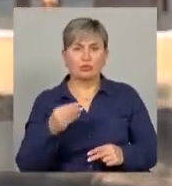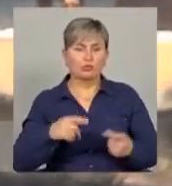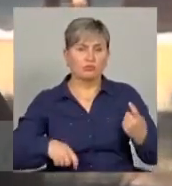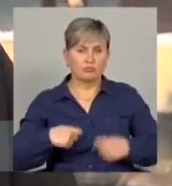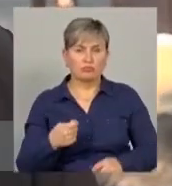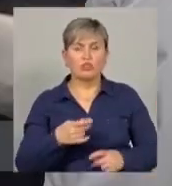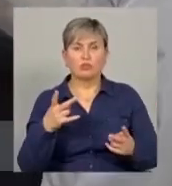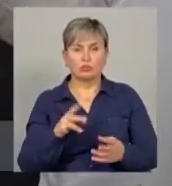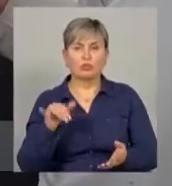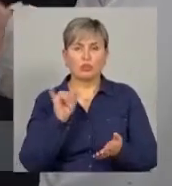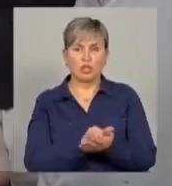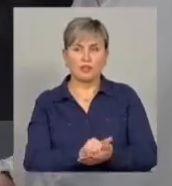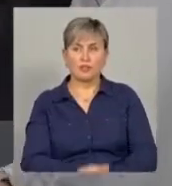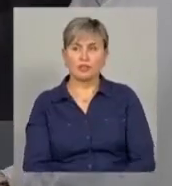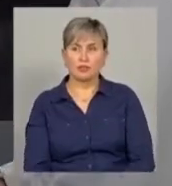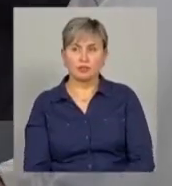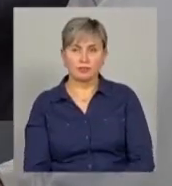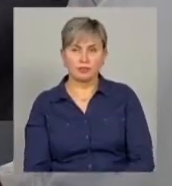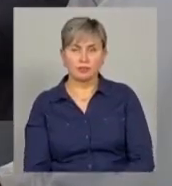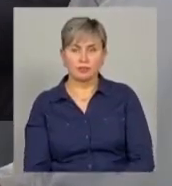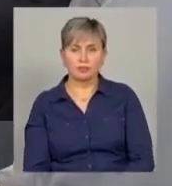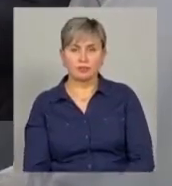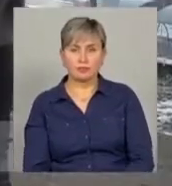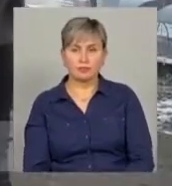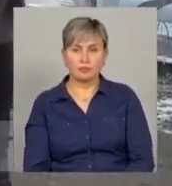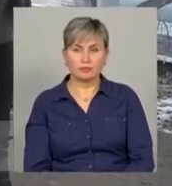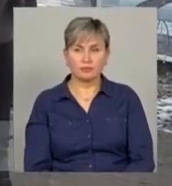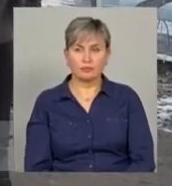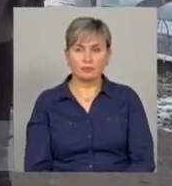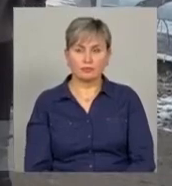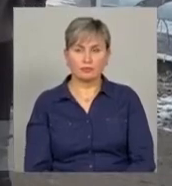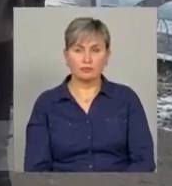предстоит установить. Дина Жанабекова, Гани Калов, Сагынгали Мунайтпасов, телеканал Алматы.